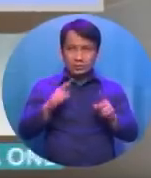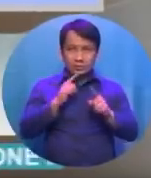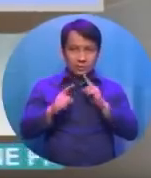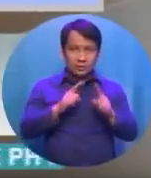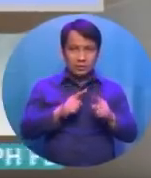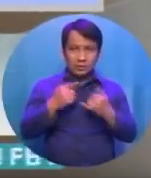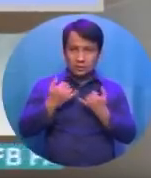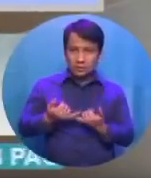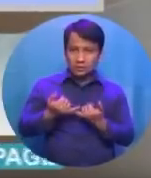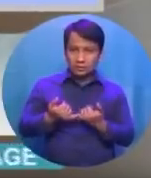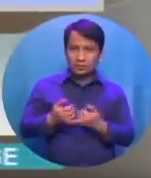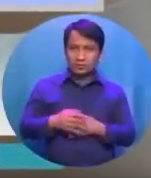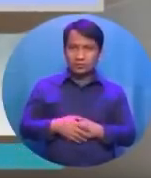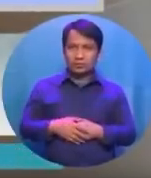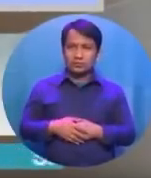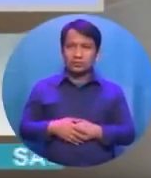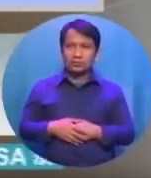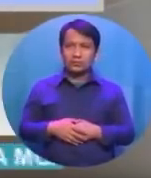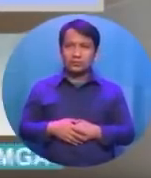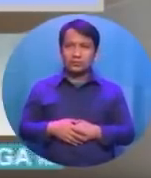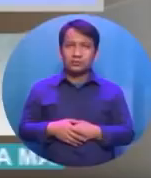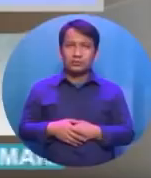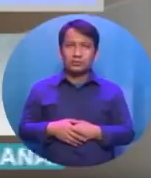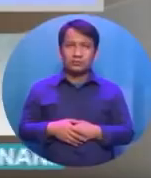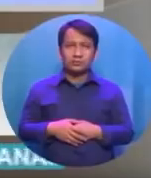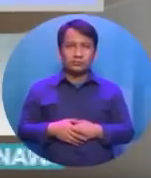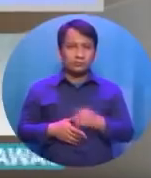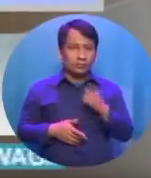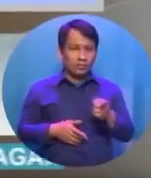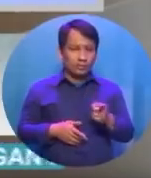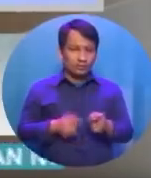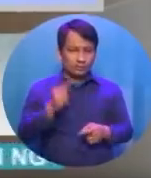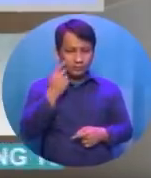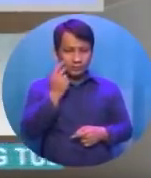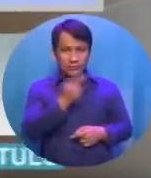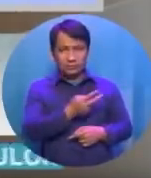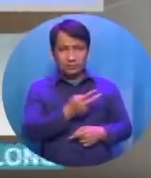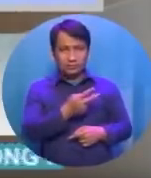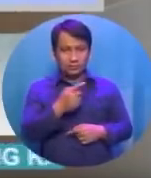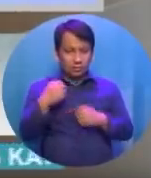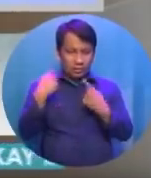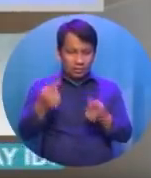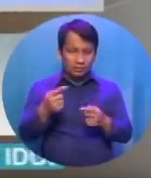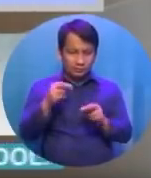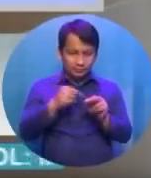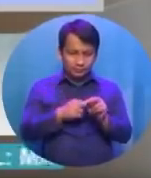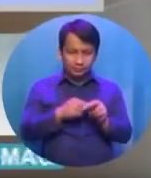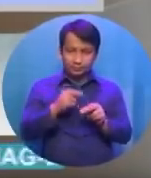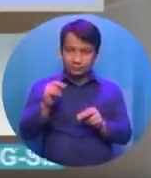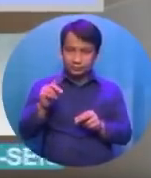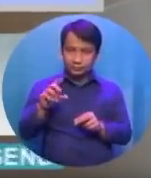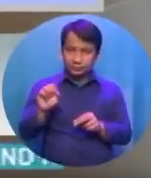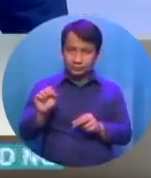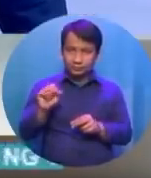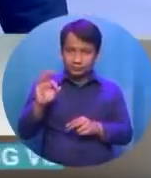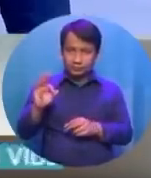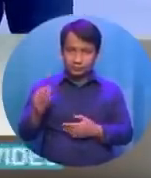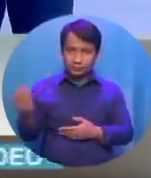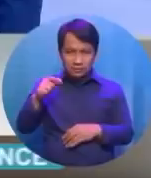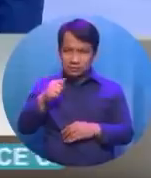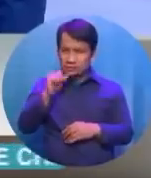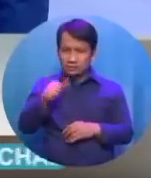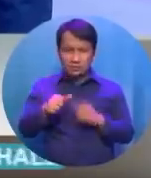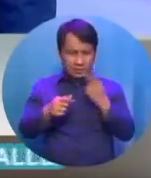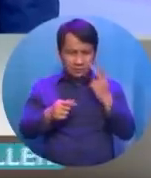po hanggang ngayon. Simulang panganak, hindi mo siya nakita at hindi mo siya nakausap until nung November 9 nung lumapit ka sa amin.